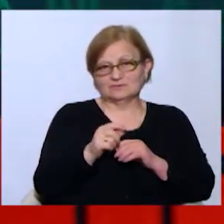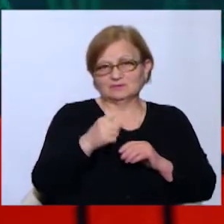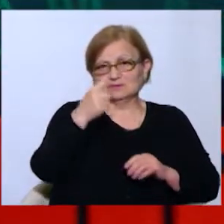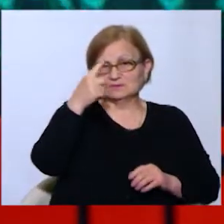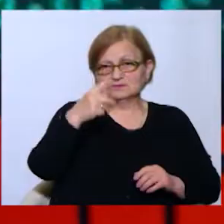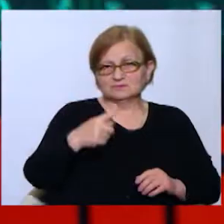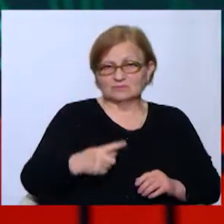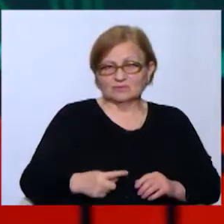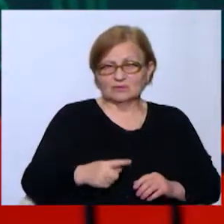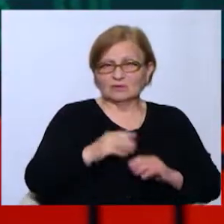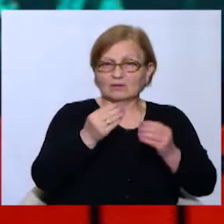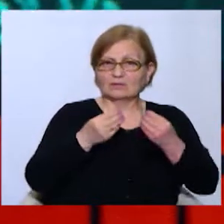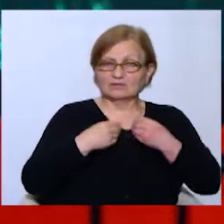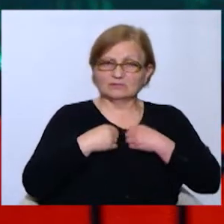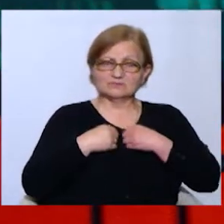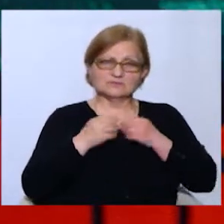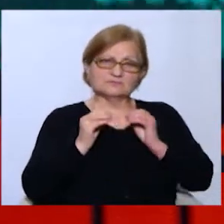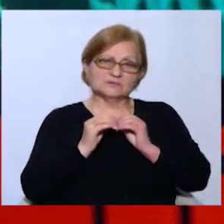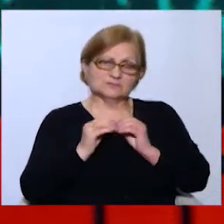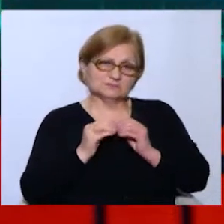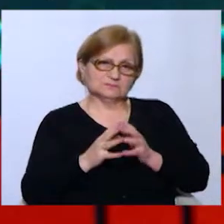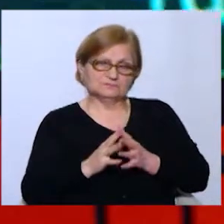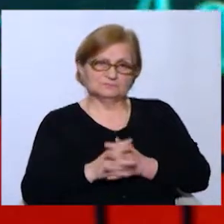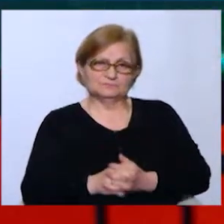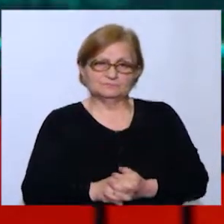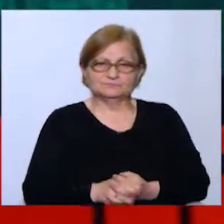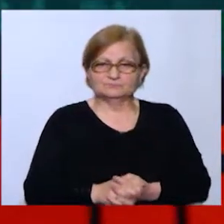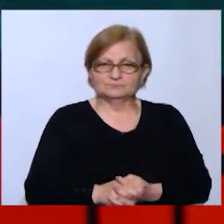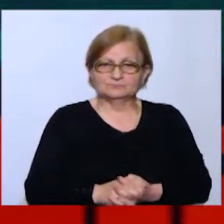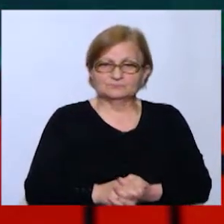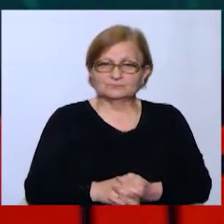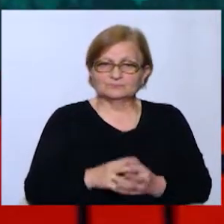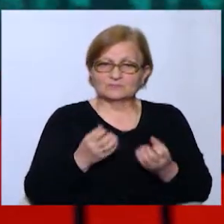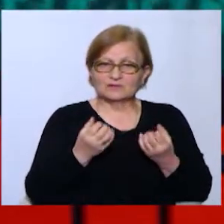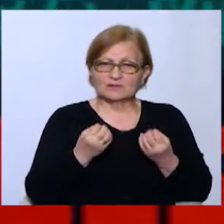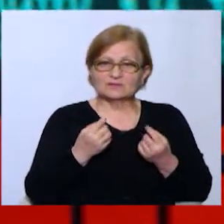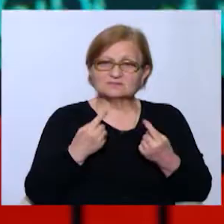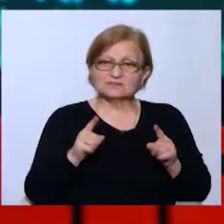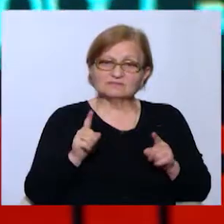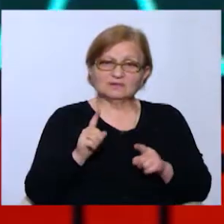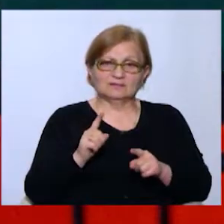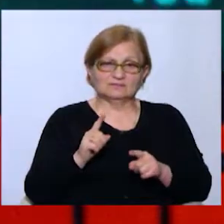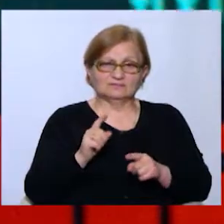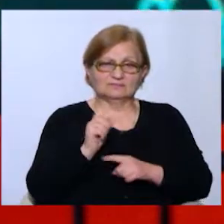თითოეული წყვილი გვაძლევს 10-ს. ახლა შემდეგი დავალება ვნახოთ.